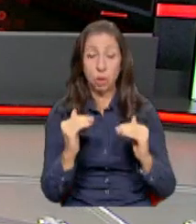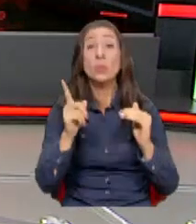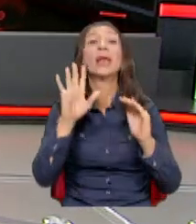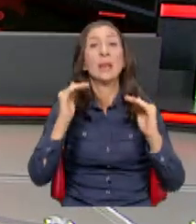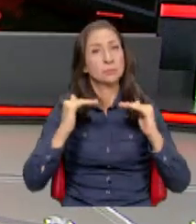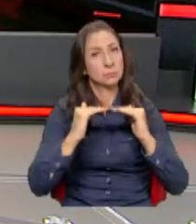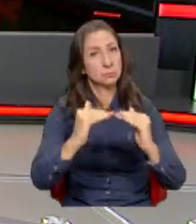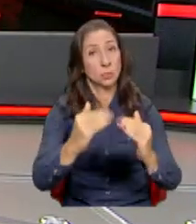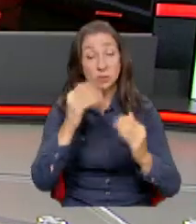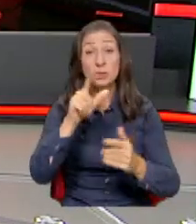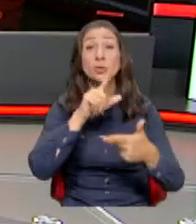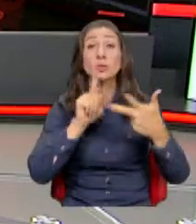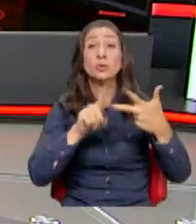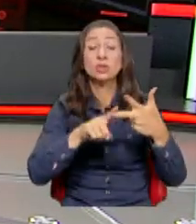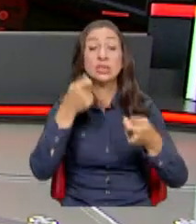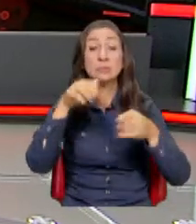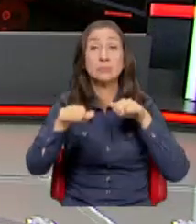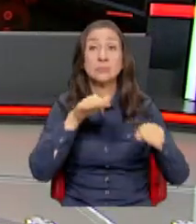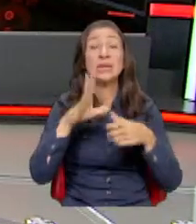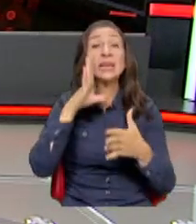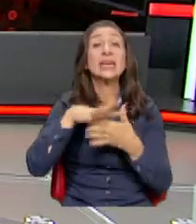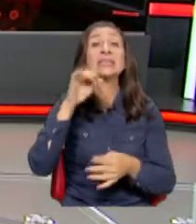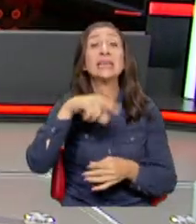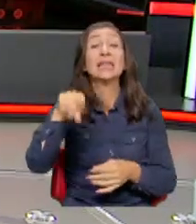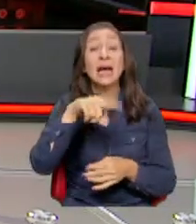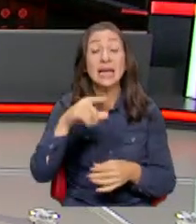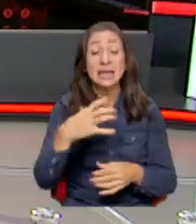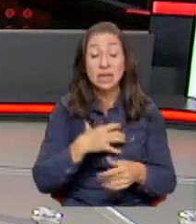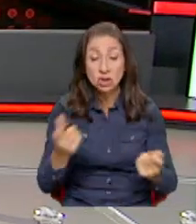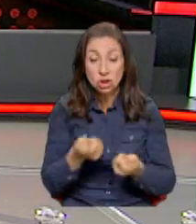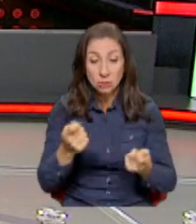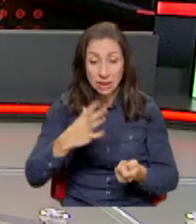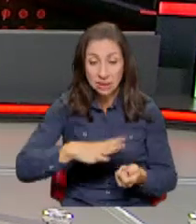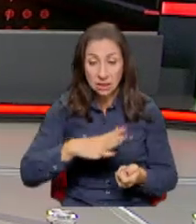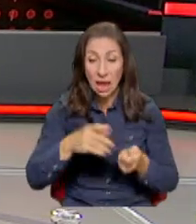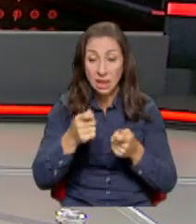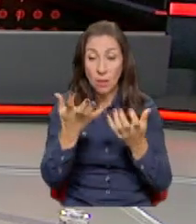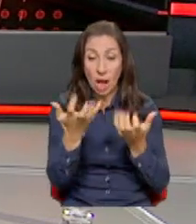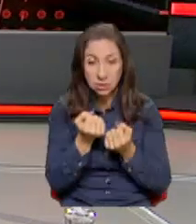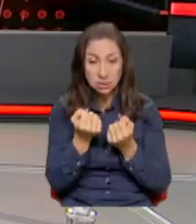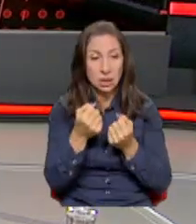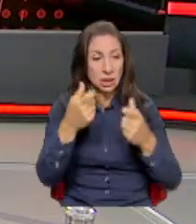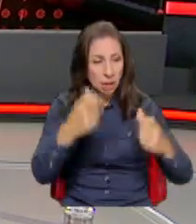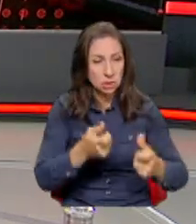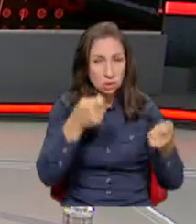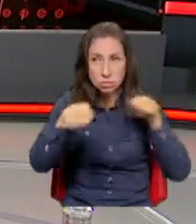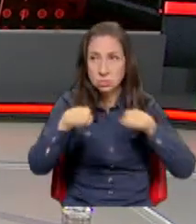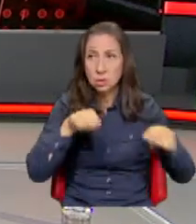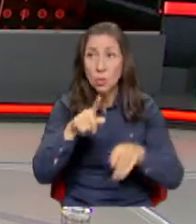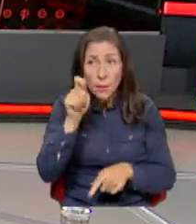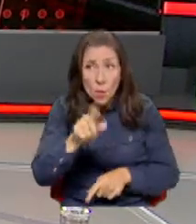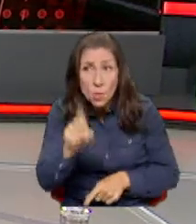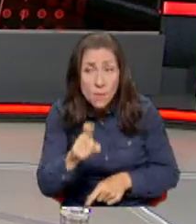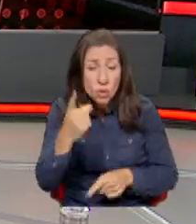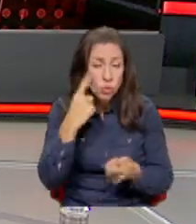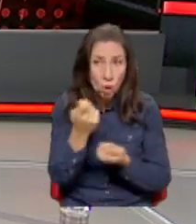tutabilmek 3 istihdam sağlamak İnsanlar kendi çalışmak istedikleri ve eğitim gördükleri alanlarda çalışabilsin bunları yapıyorlar